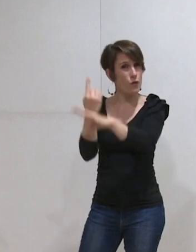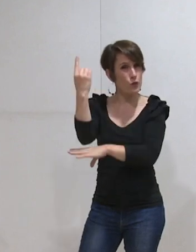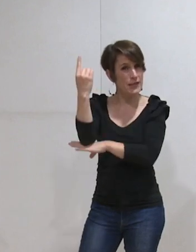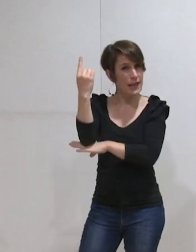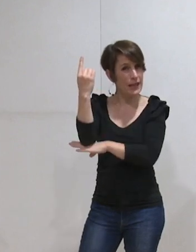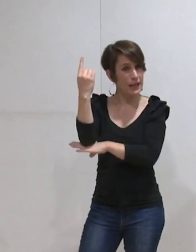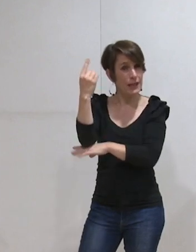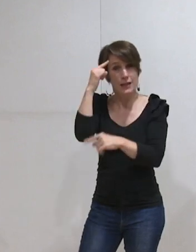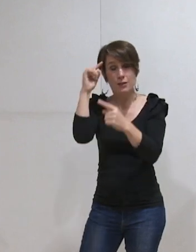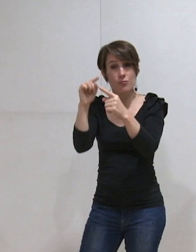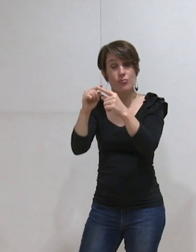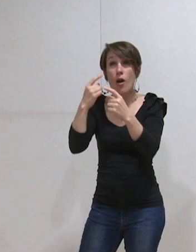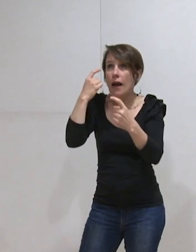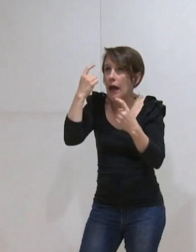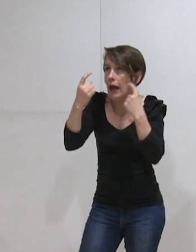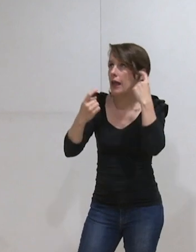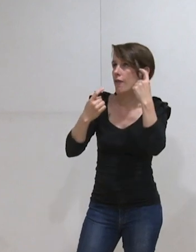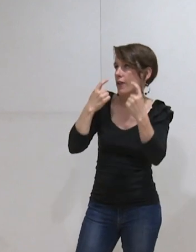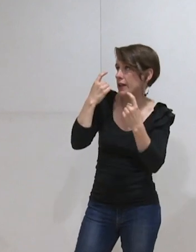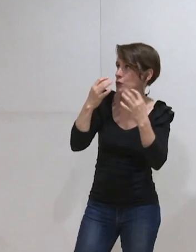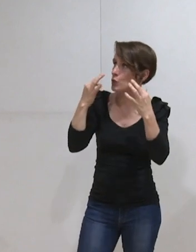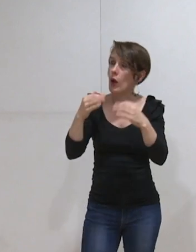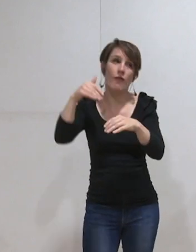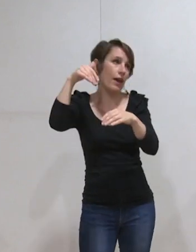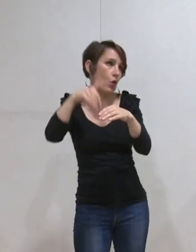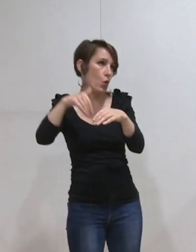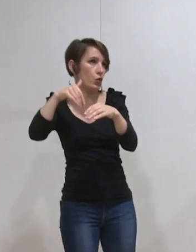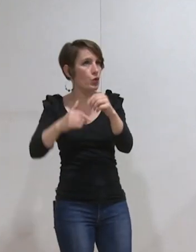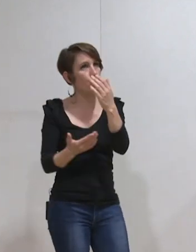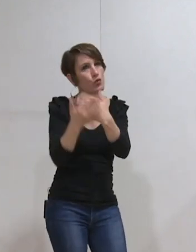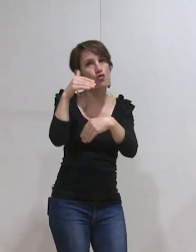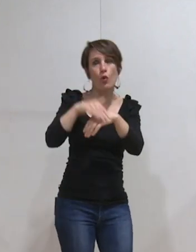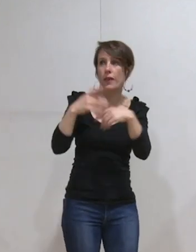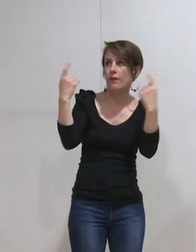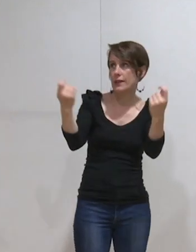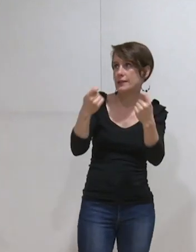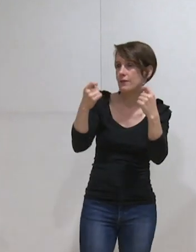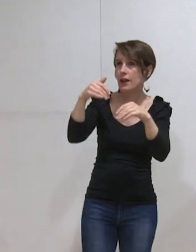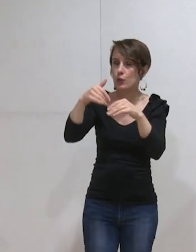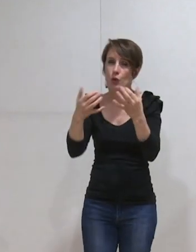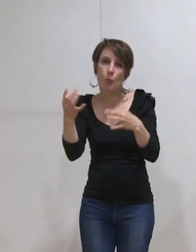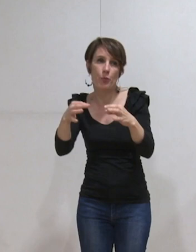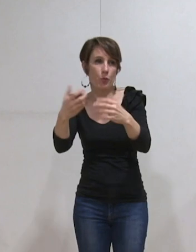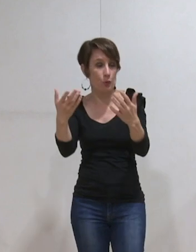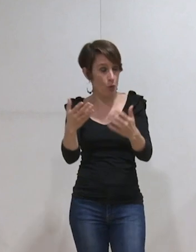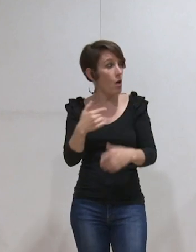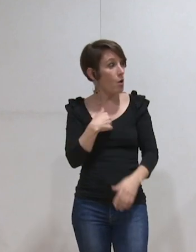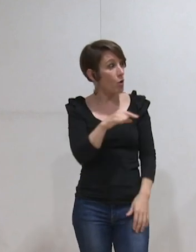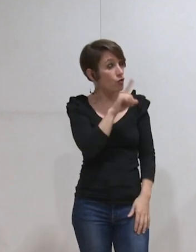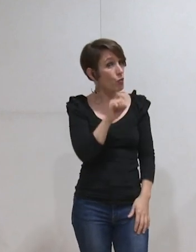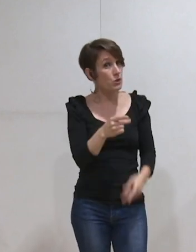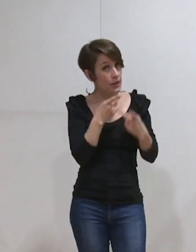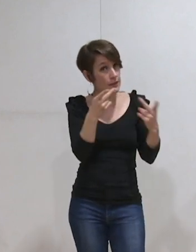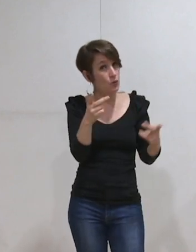réflexion sur le contenu potentiel de ce festival je pose cette question d'autant plus